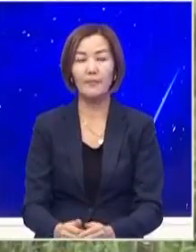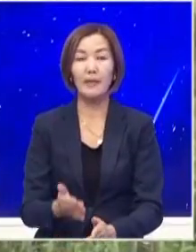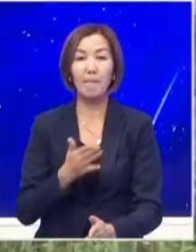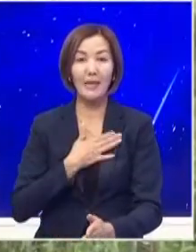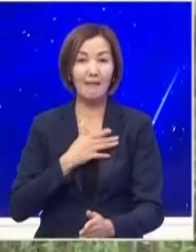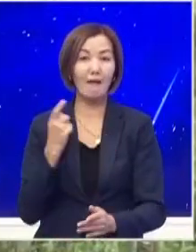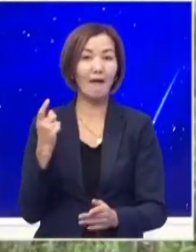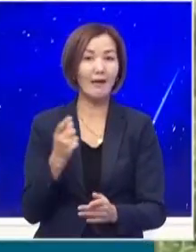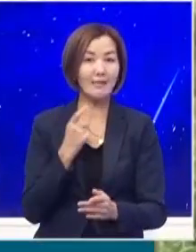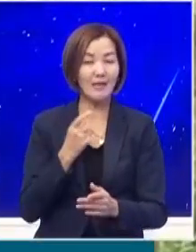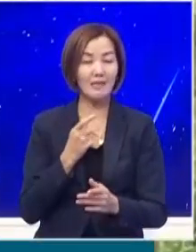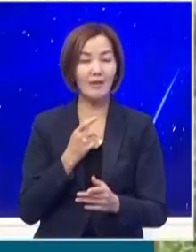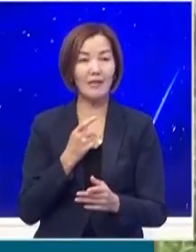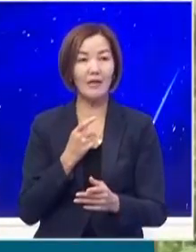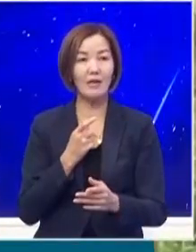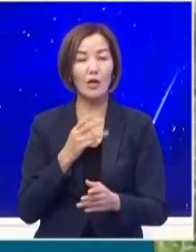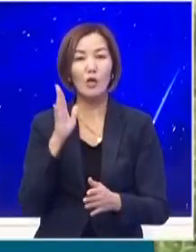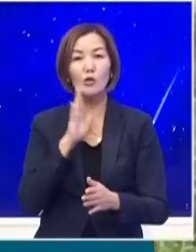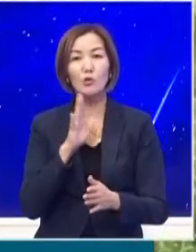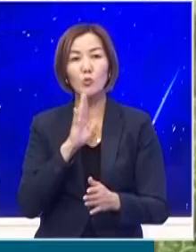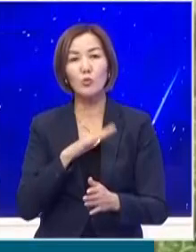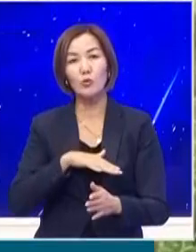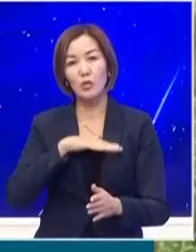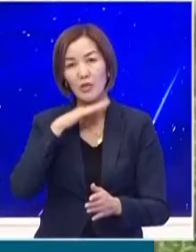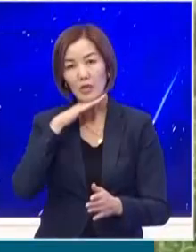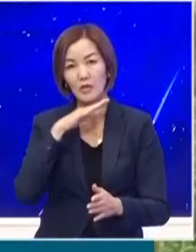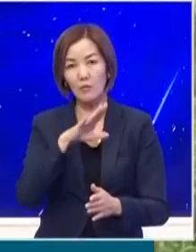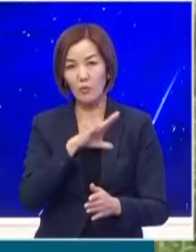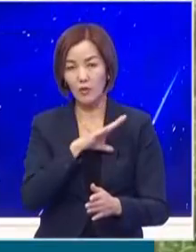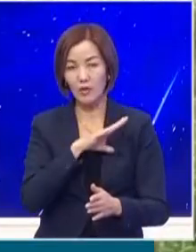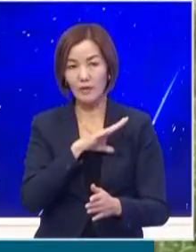біздің өзіміздің ұжымда суымыз жеткілікті болды.